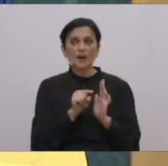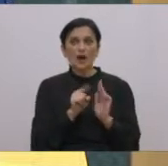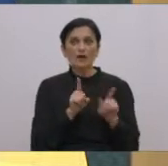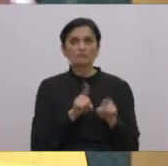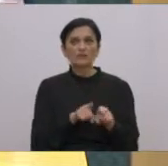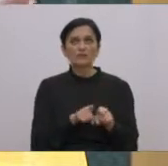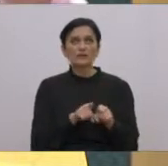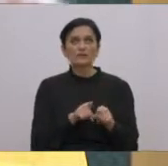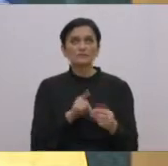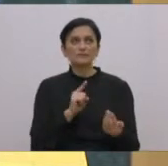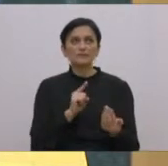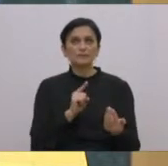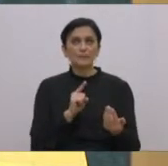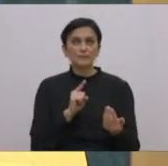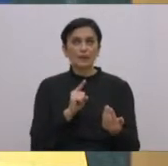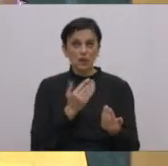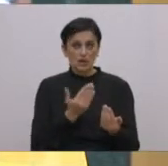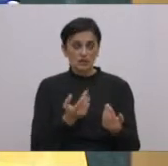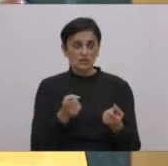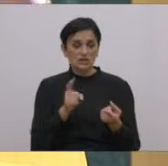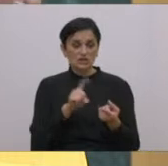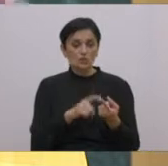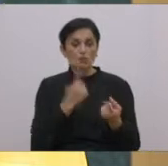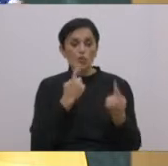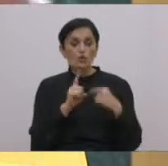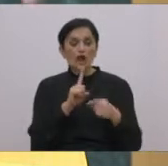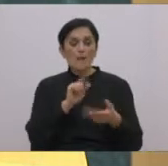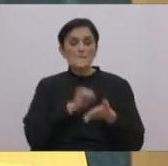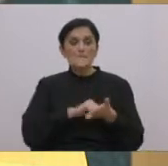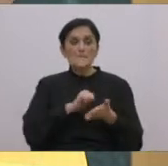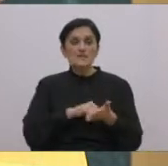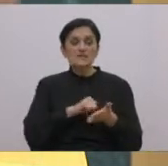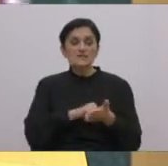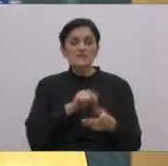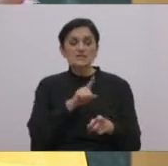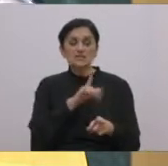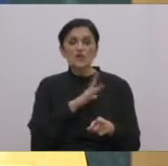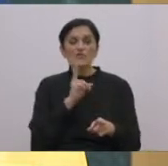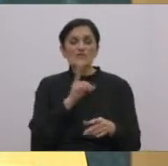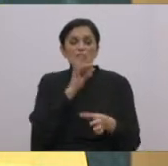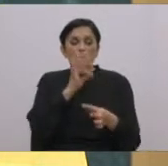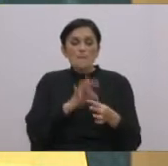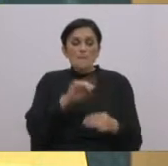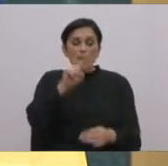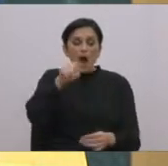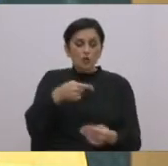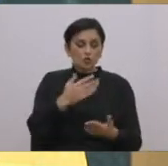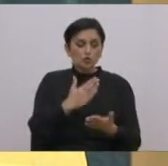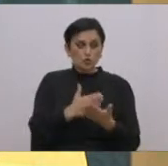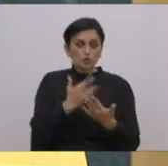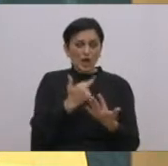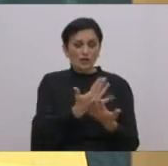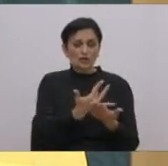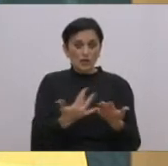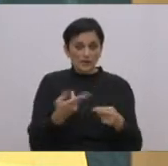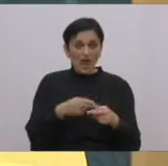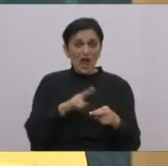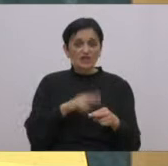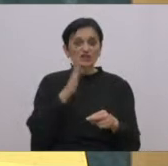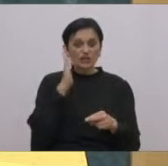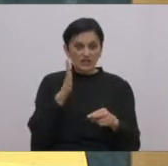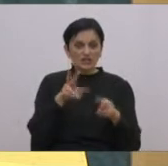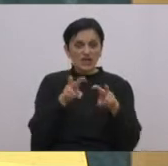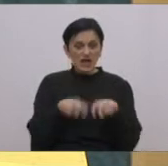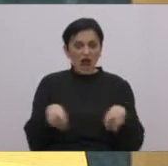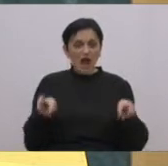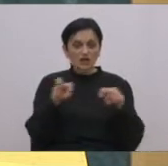ვთქვათ მოცემულობაზე დაყრდნობით, თუ რა მიზეზი იყო, ვინ არის პასუხისგებელი და ასე შემდეგ. ანუ ესეც იქნება გარკვეული